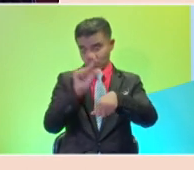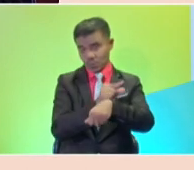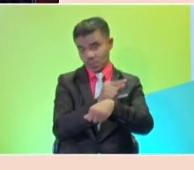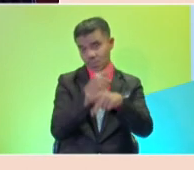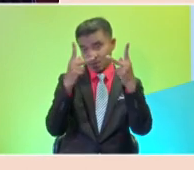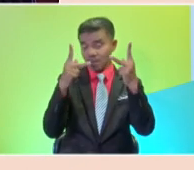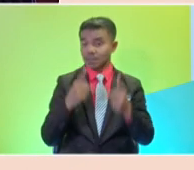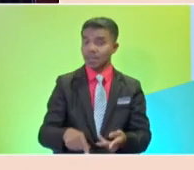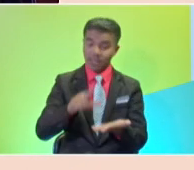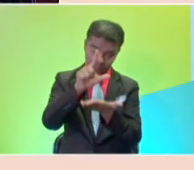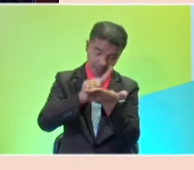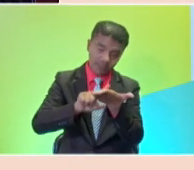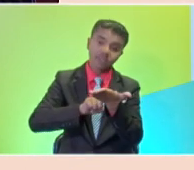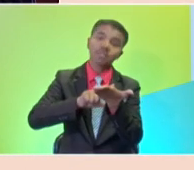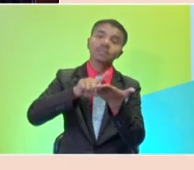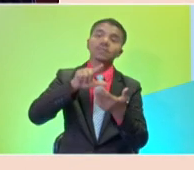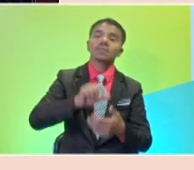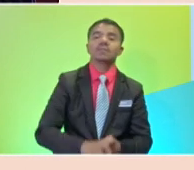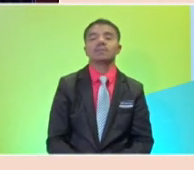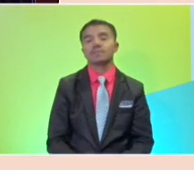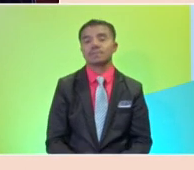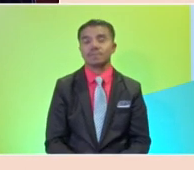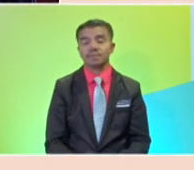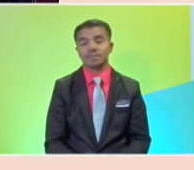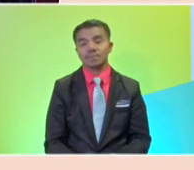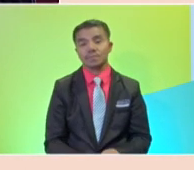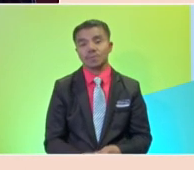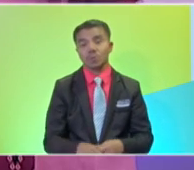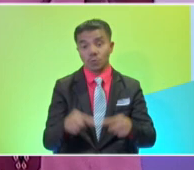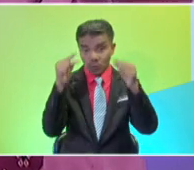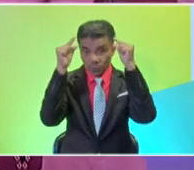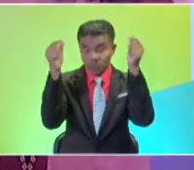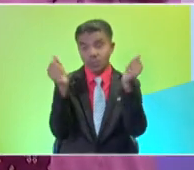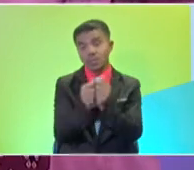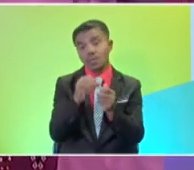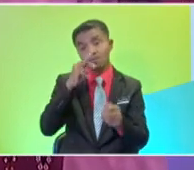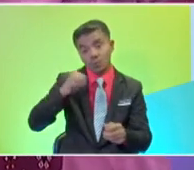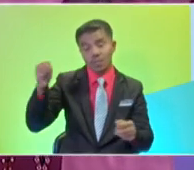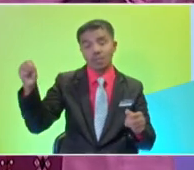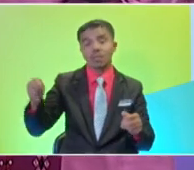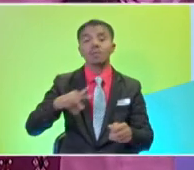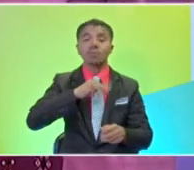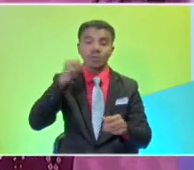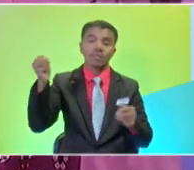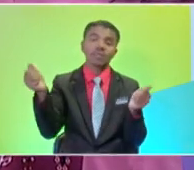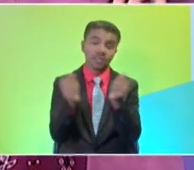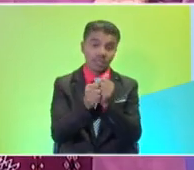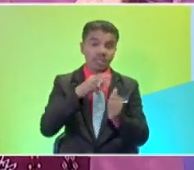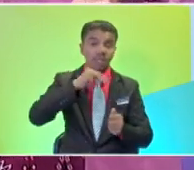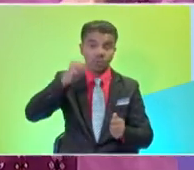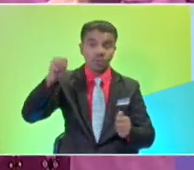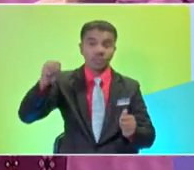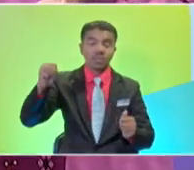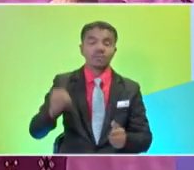guru murid dengan murid dan juga murid dengan bahan itu sendiri mereka baca menggunakan bahan tanpa ada orang yang menilai mereka mereka nilai diri mereka